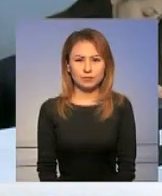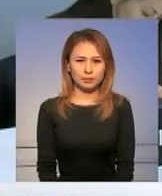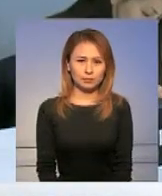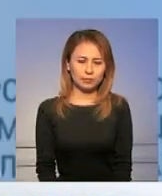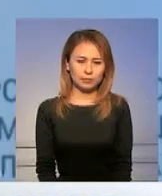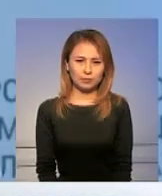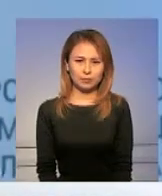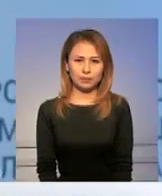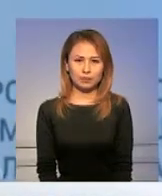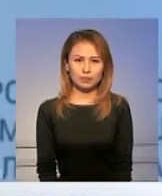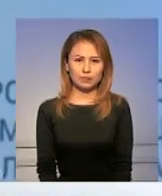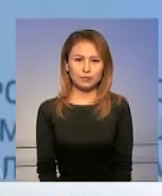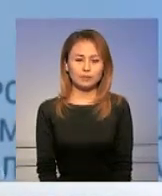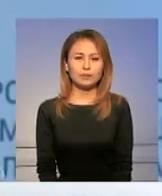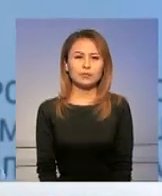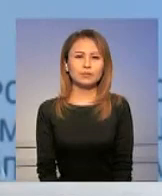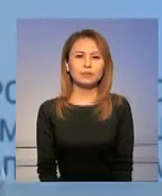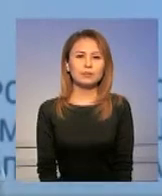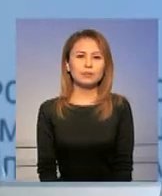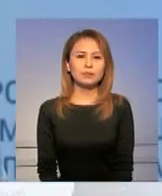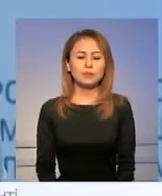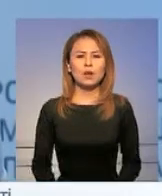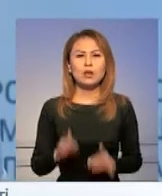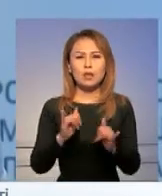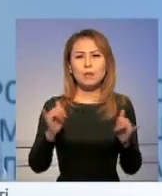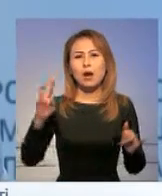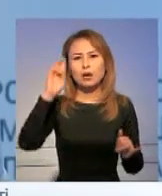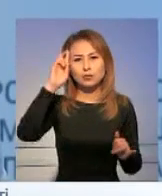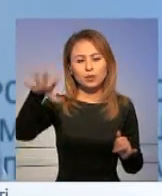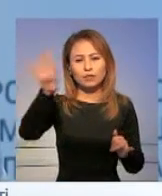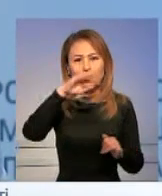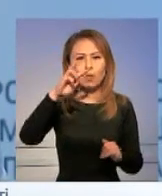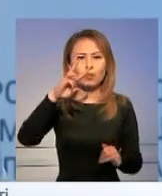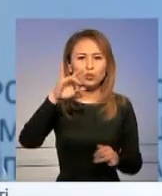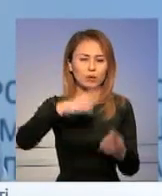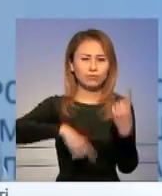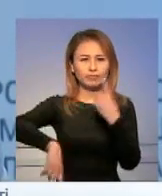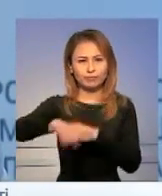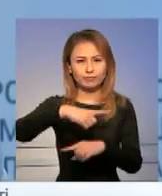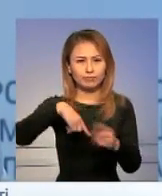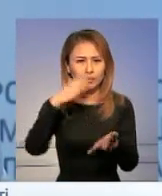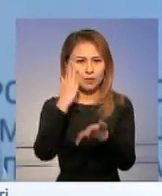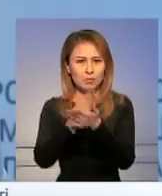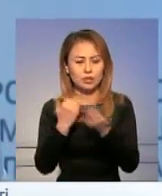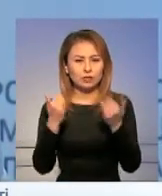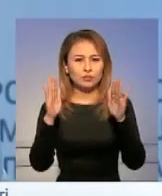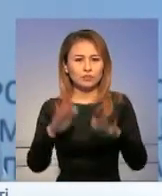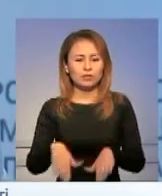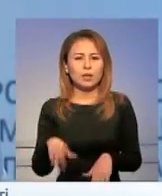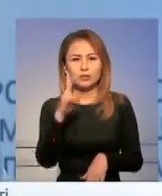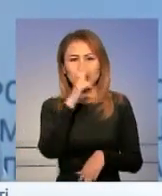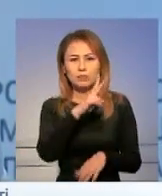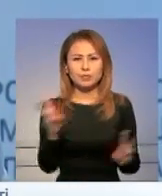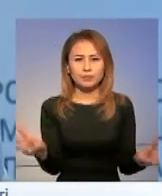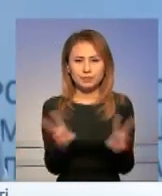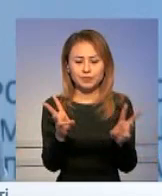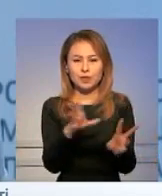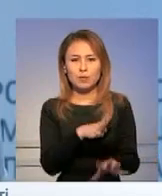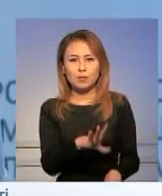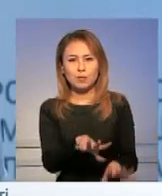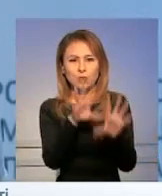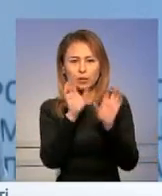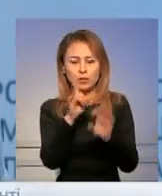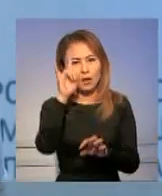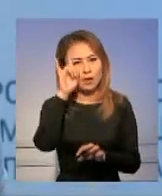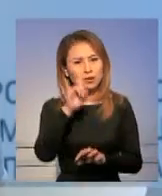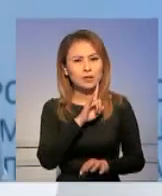Развитые страны, они шли к этому 60-50 лет. Дамыған елдерде қоқыс қайта өңделеді, немесе баламалы қуат көзі ретінде өртеледі.